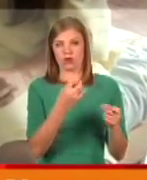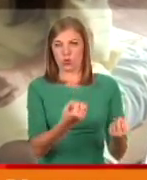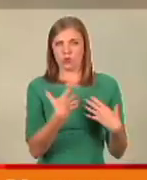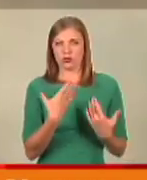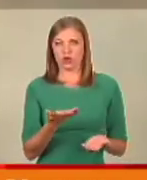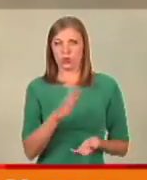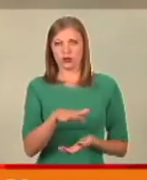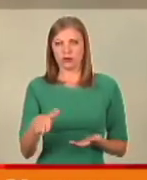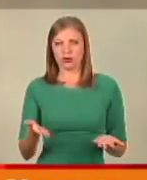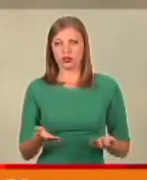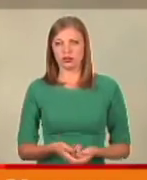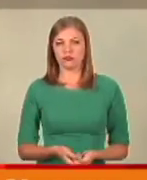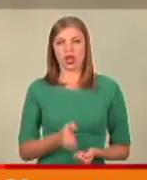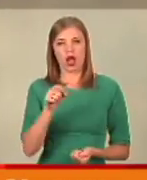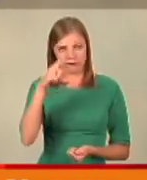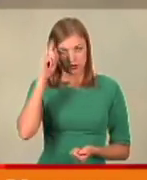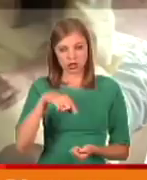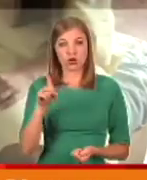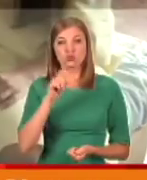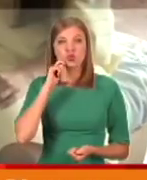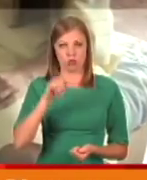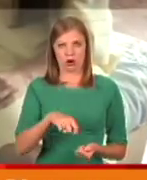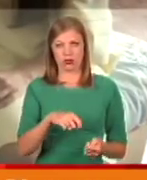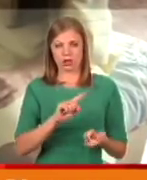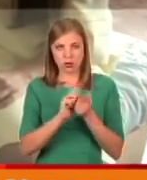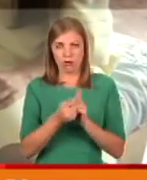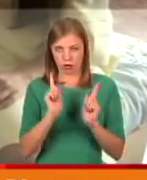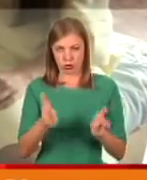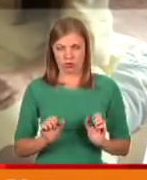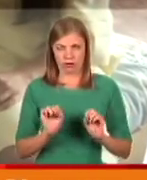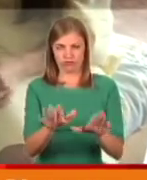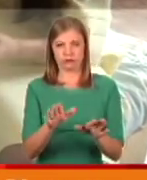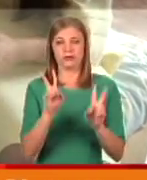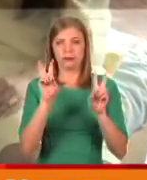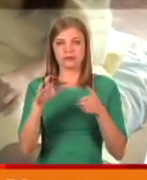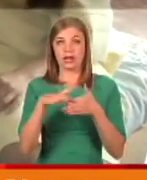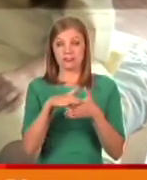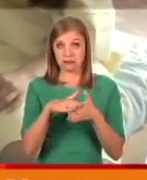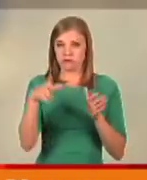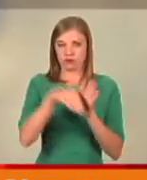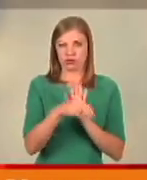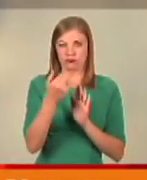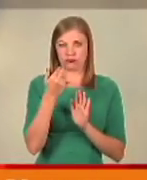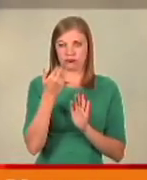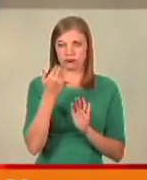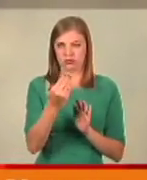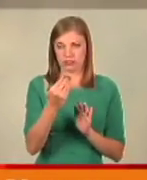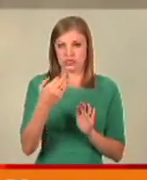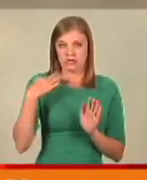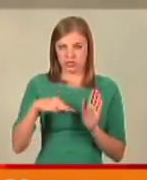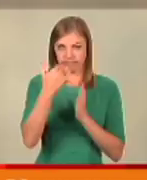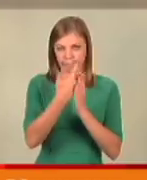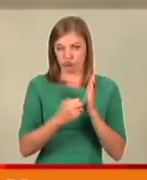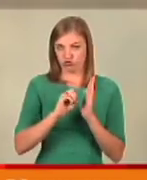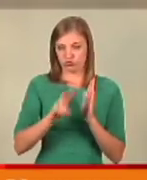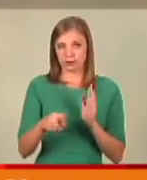ребят. А ви знаєте, що Україна віддає, наоборот, ребят? Назвали фамілію, в тому числі фамілію вашого